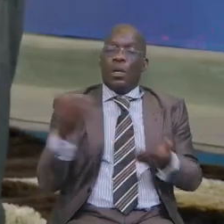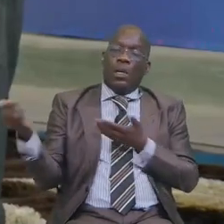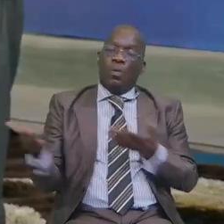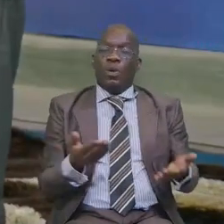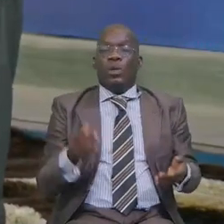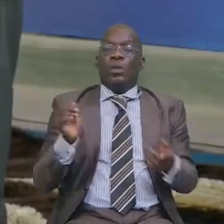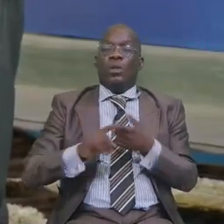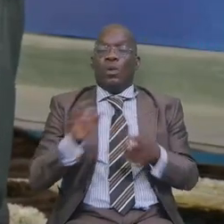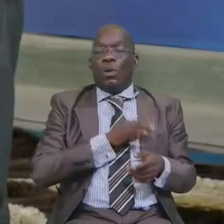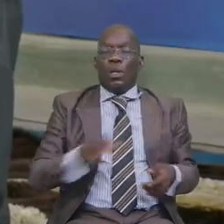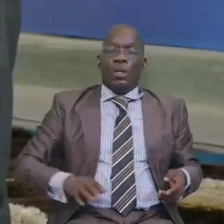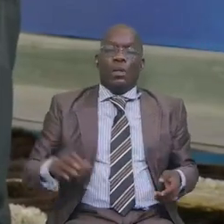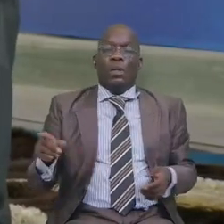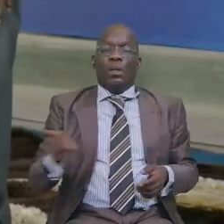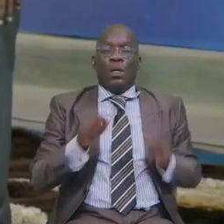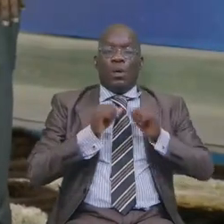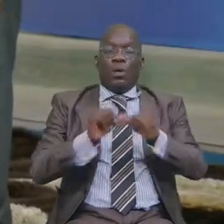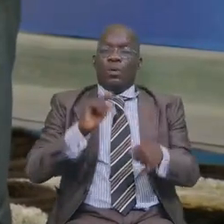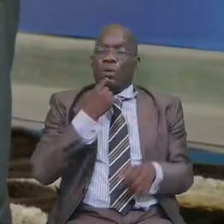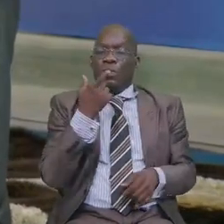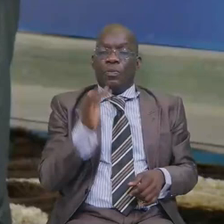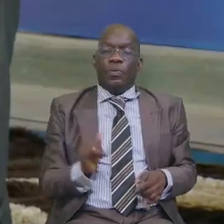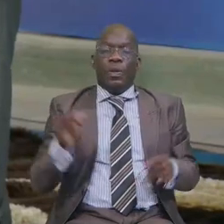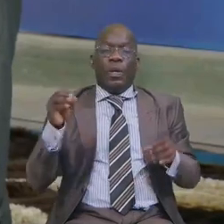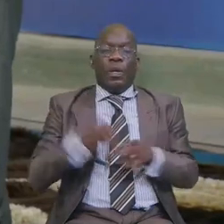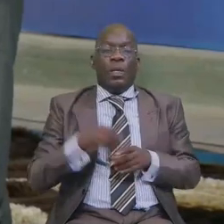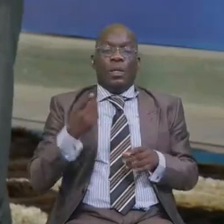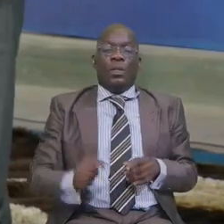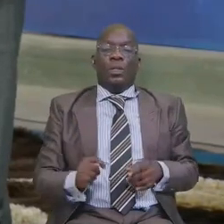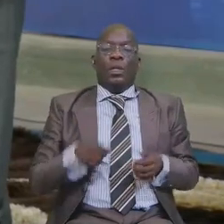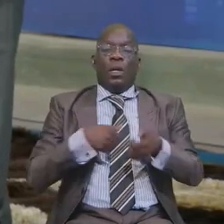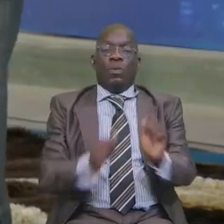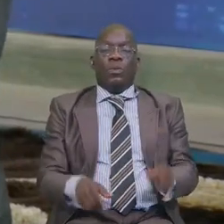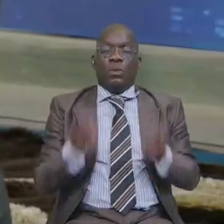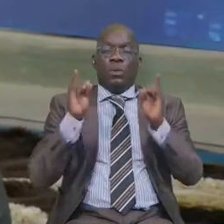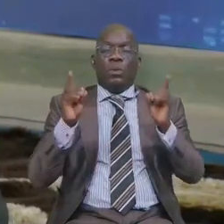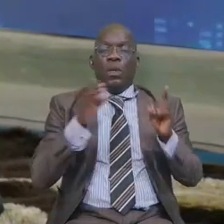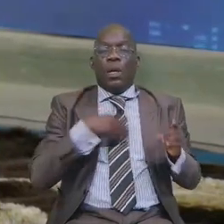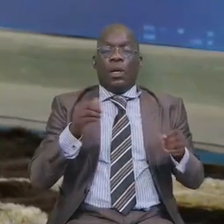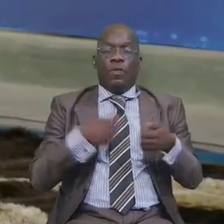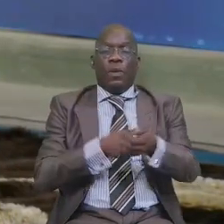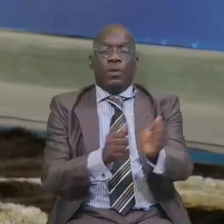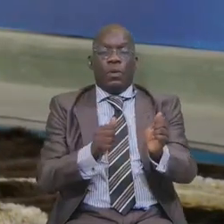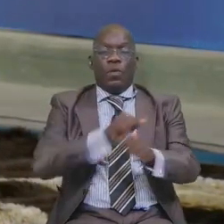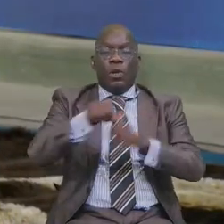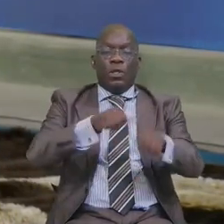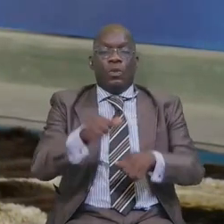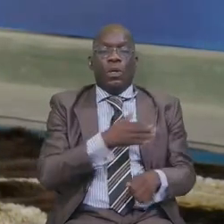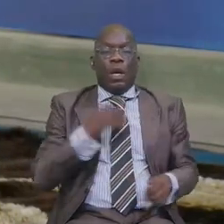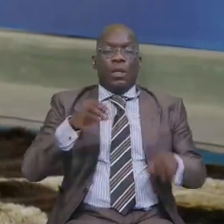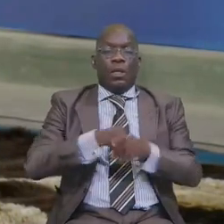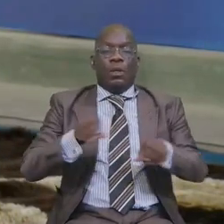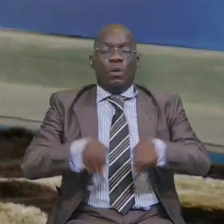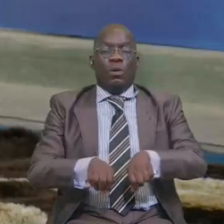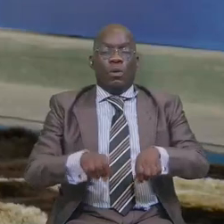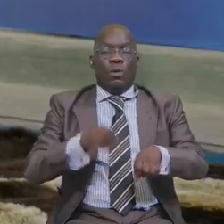ils persévèrent dans l'enseignement des apôtres, dans la communion fraternelle, dans la fraction du pain et